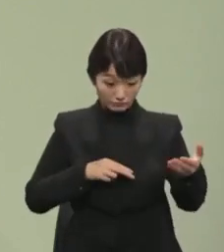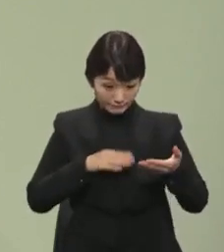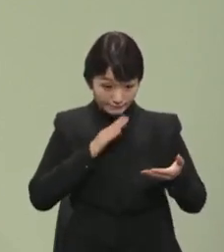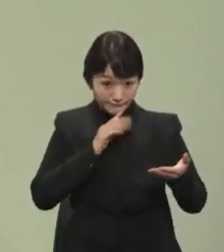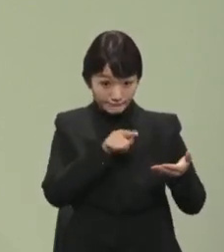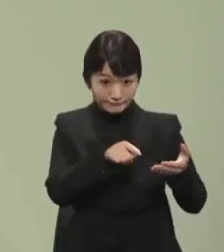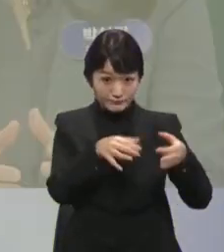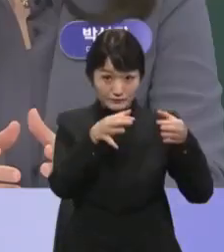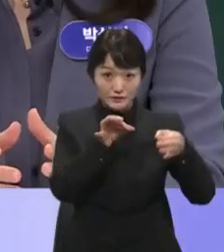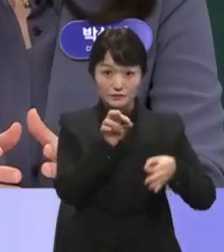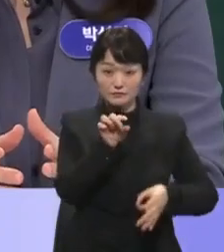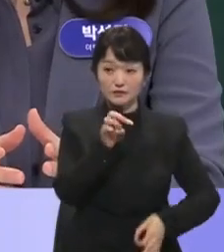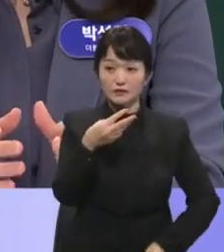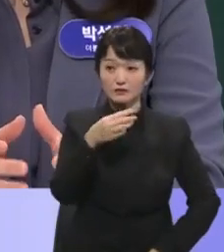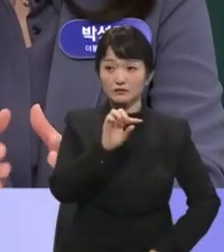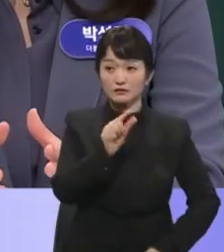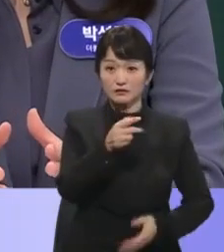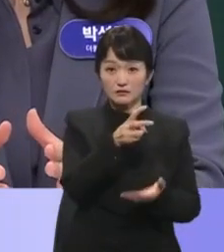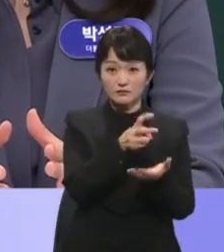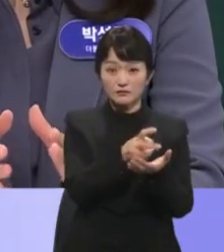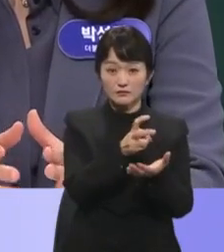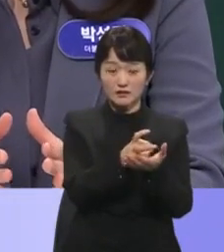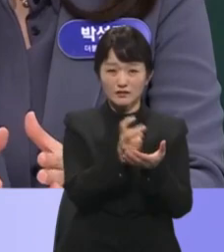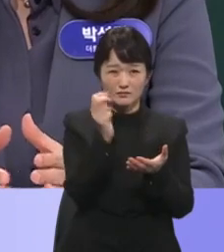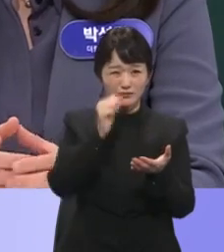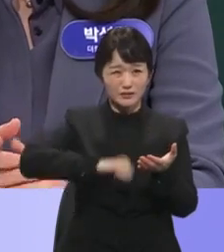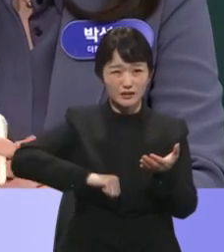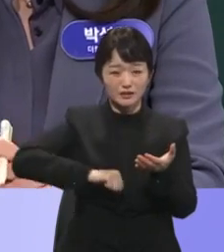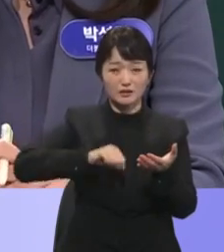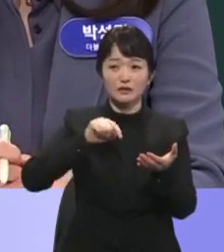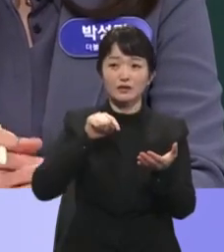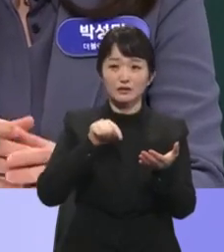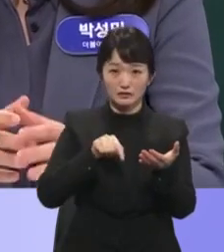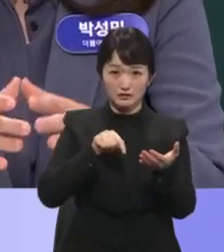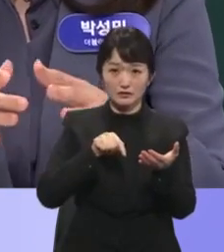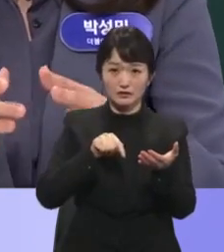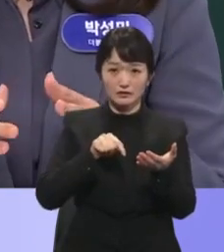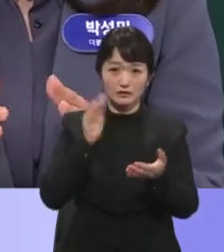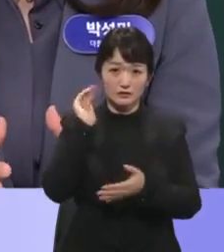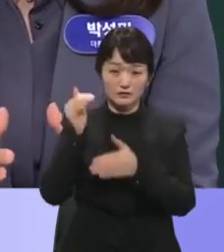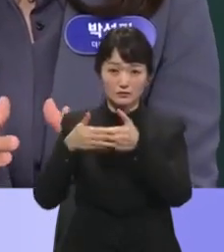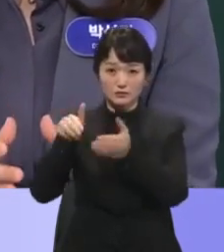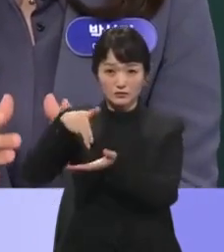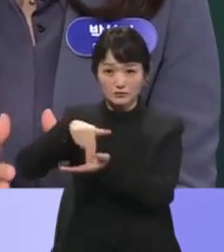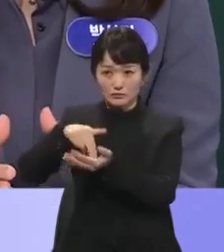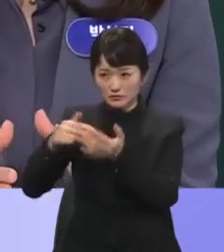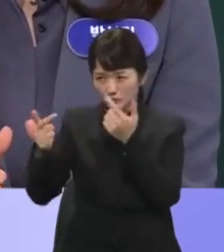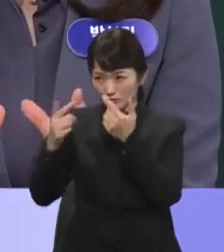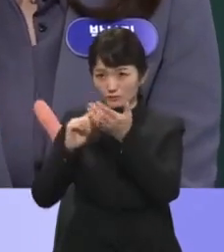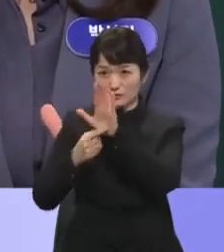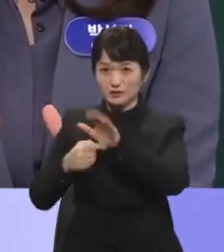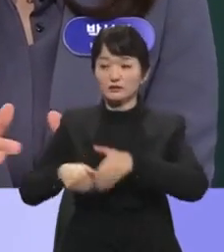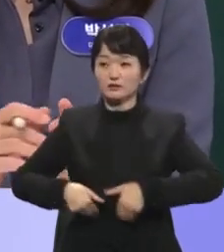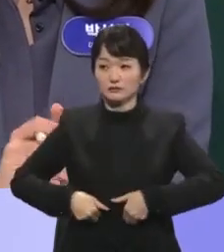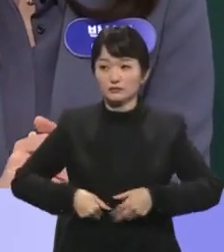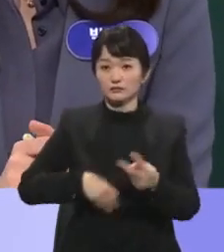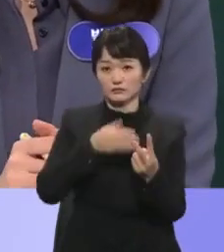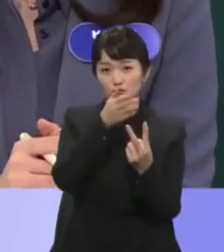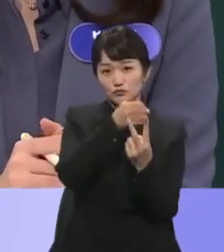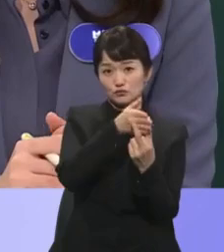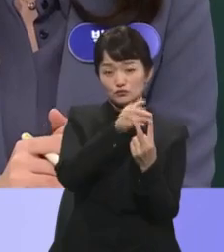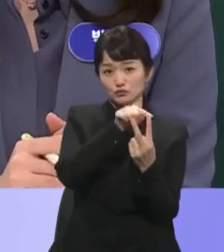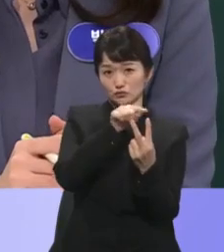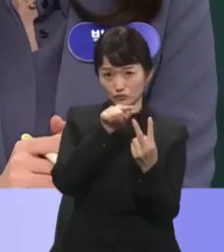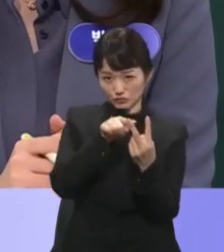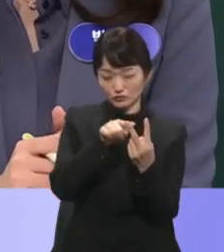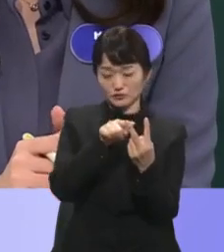김영란법 위반이다 그니까 법 위반이다 법위반 사안에 대해서 대통령실이 명확하게 입장을 밝힐 필요가 있다이 두 가지가 지금 가장 큰